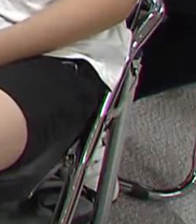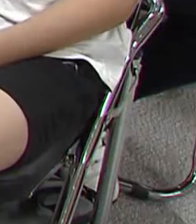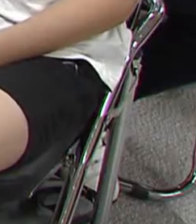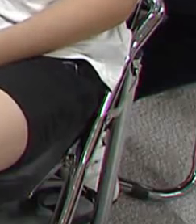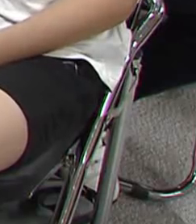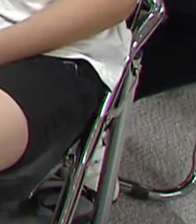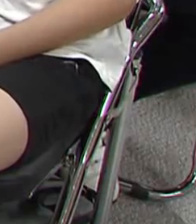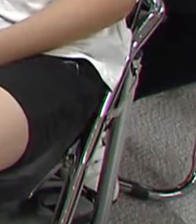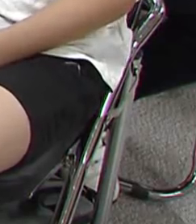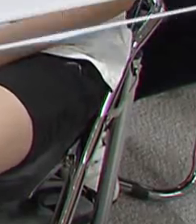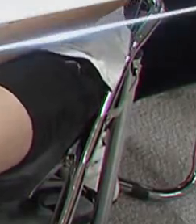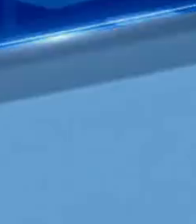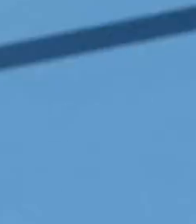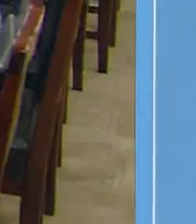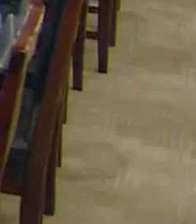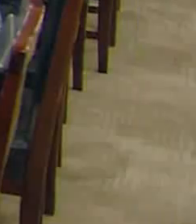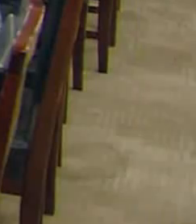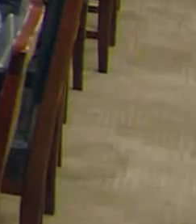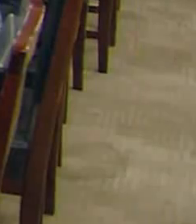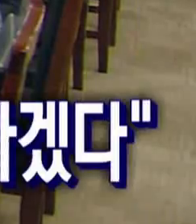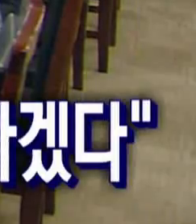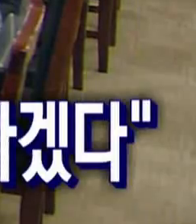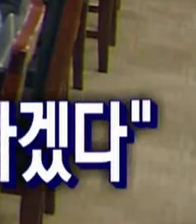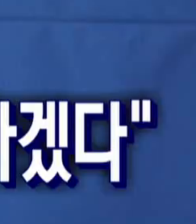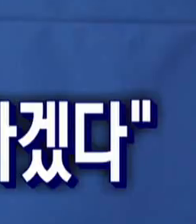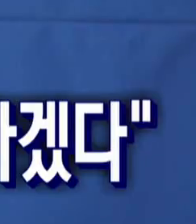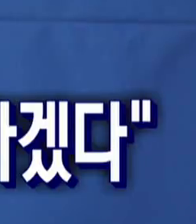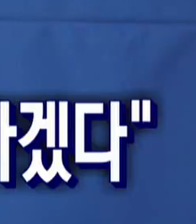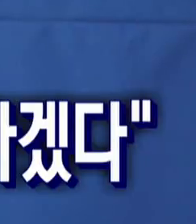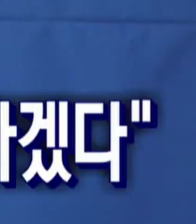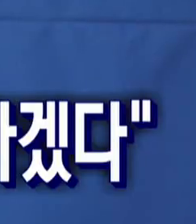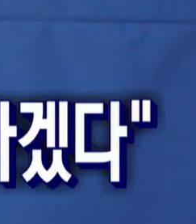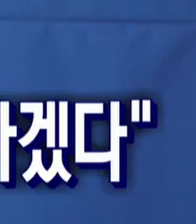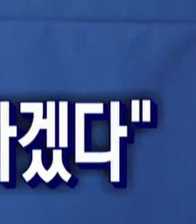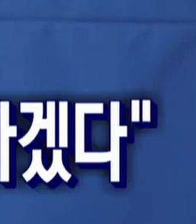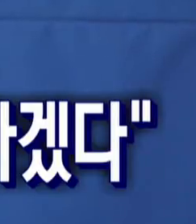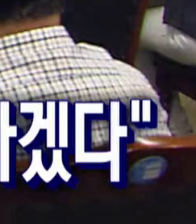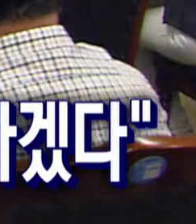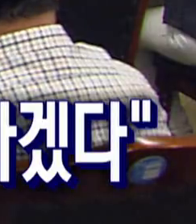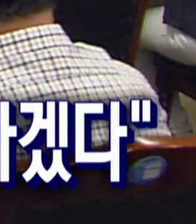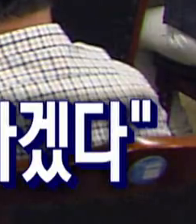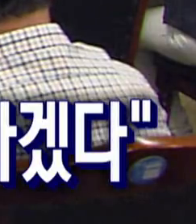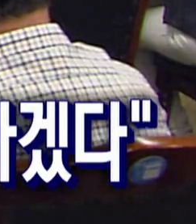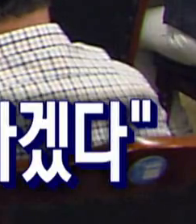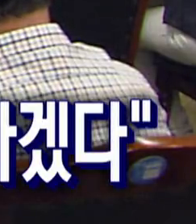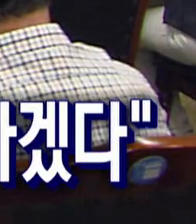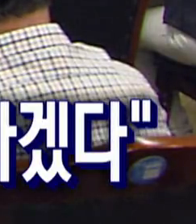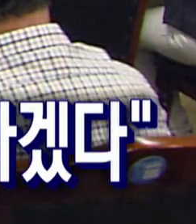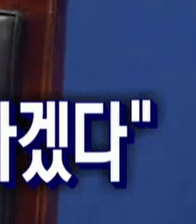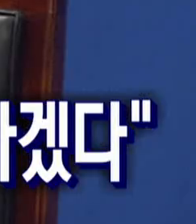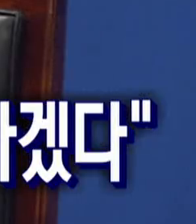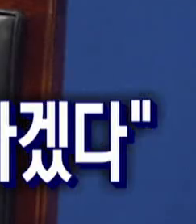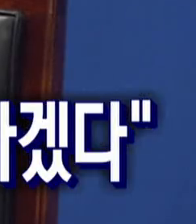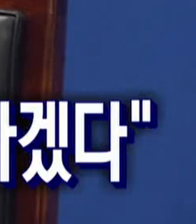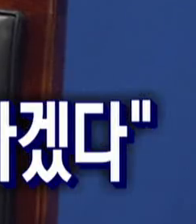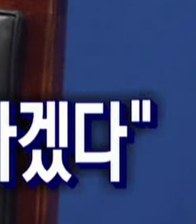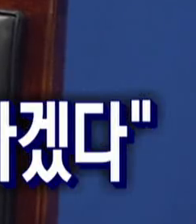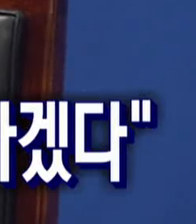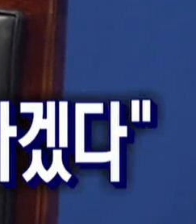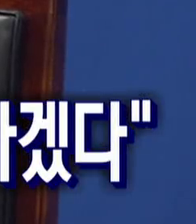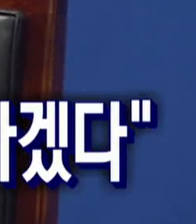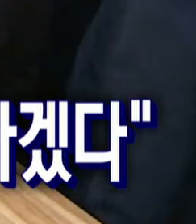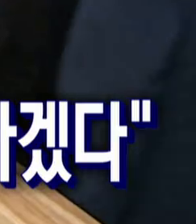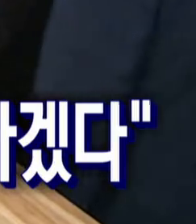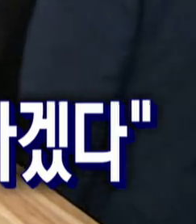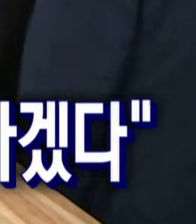이어가 관심을 모았습니다. 장서궁 도교육감이 취임 1년을 맞아 전남 교육의 혁신을 위한 토대를